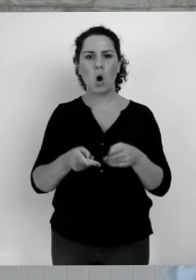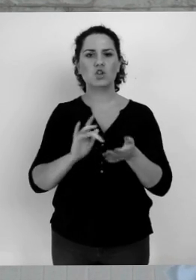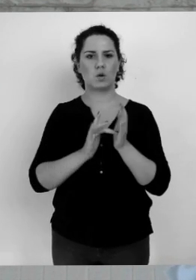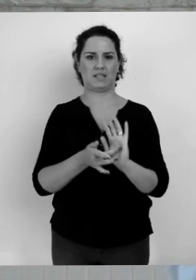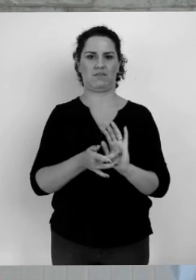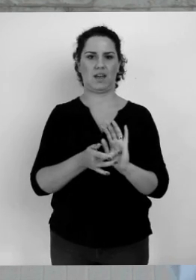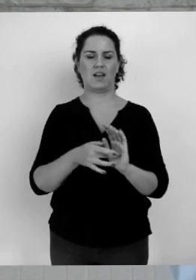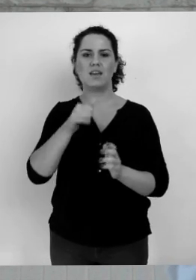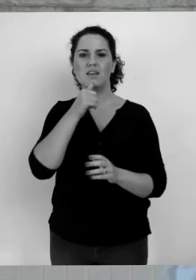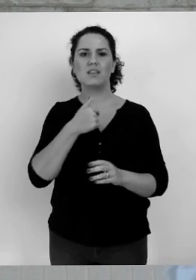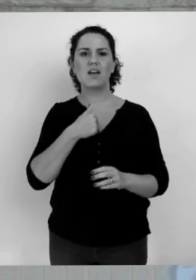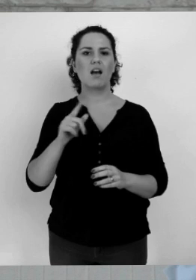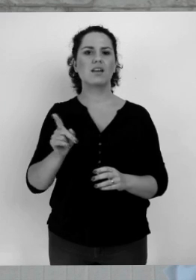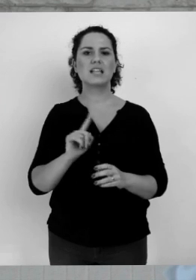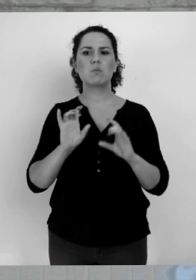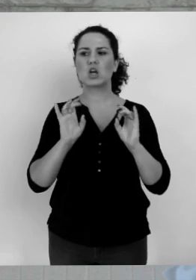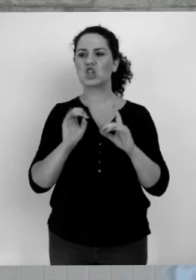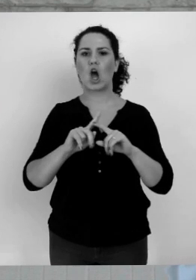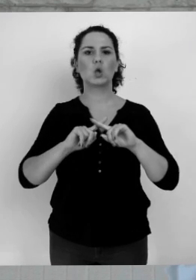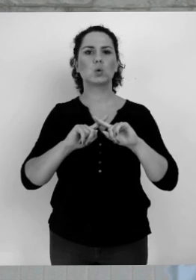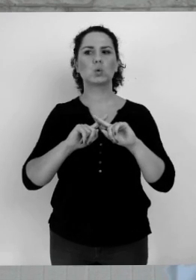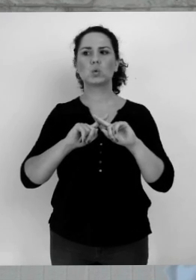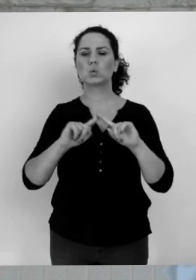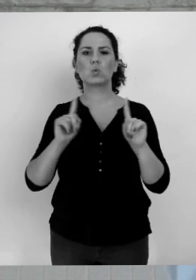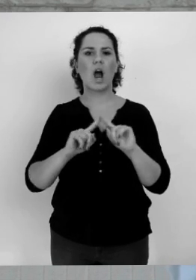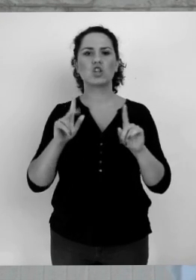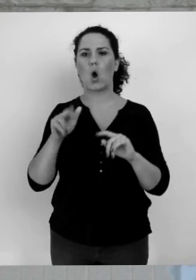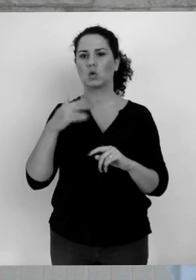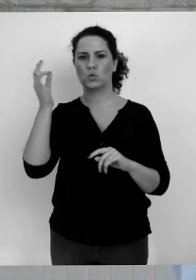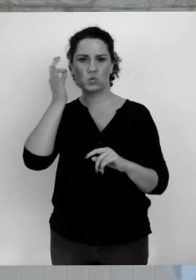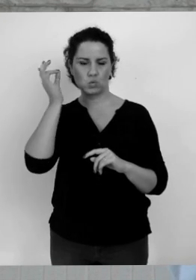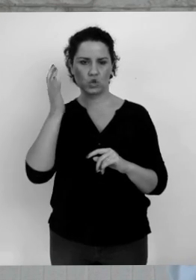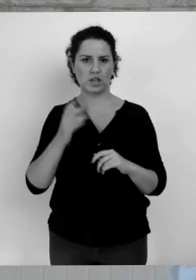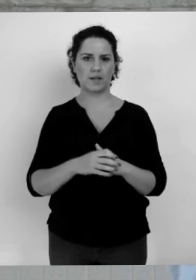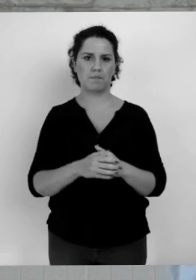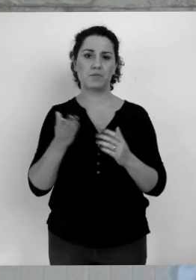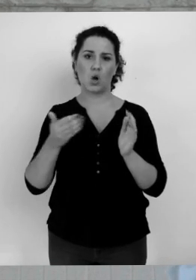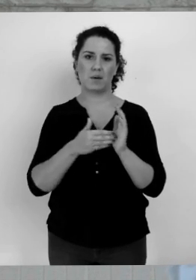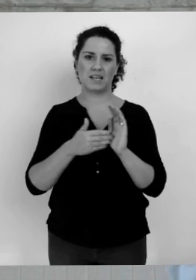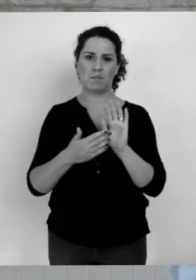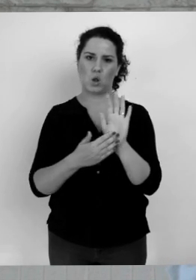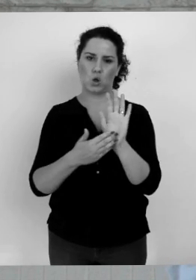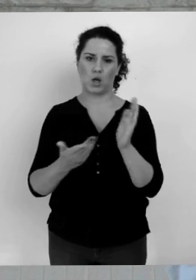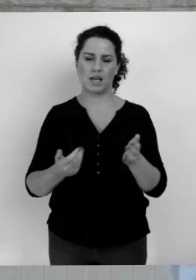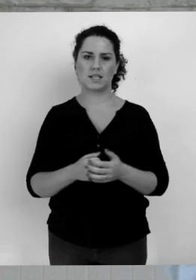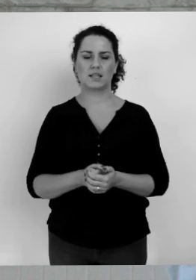sve, da nismo ništa drugačije od čujuših. To bi trebalo